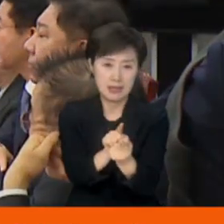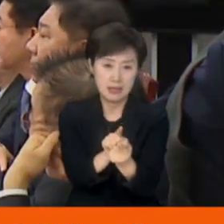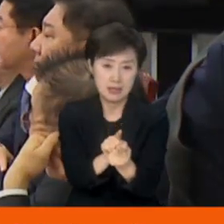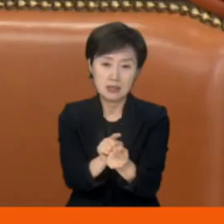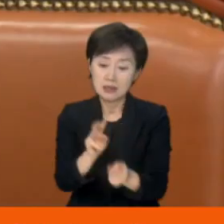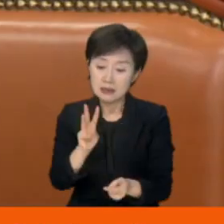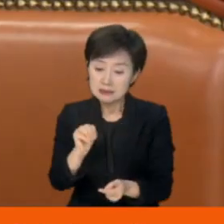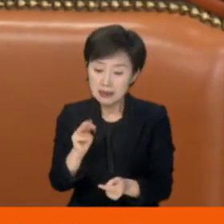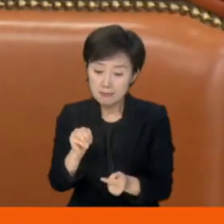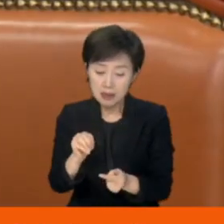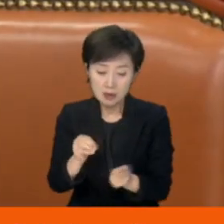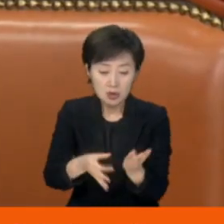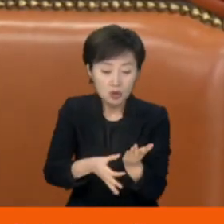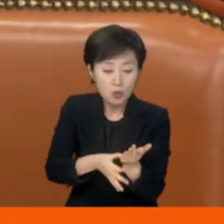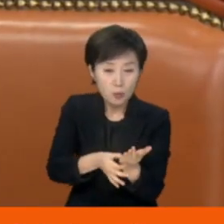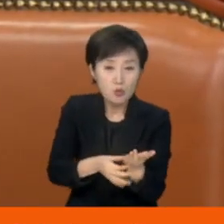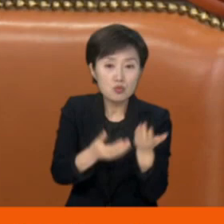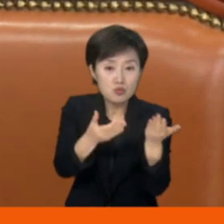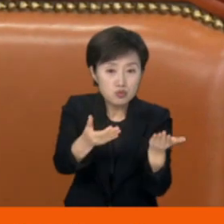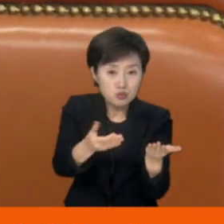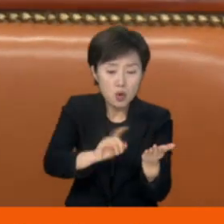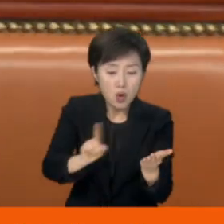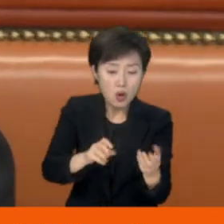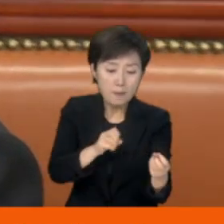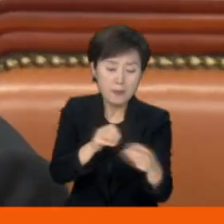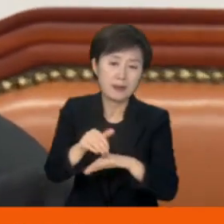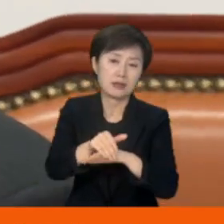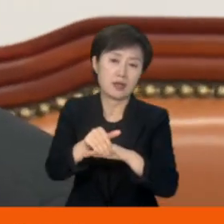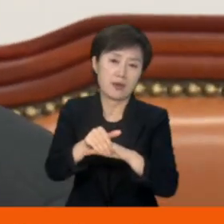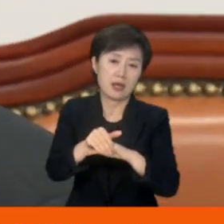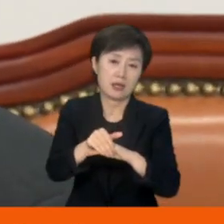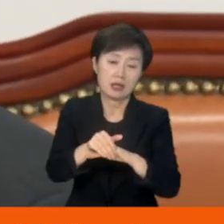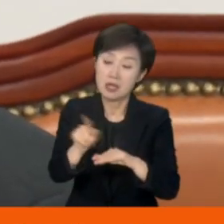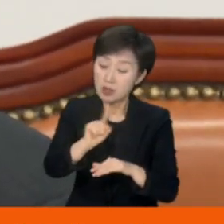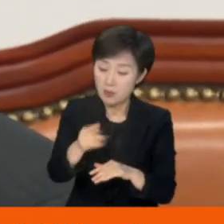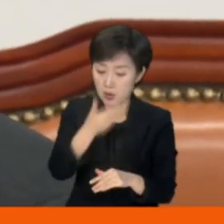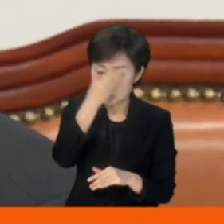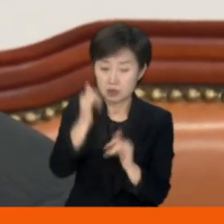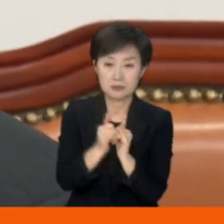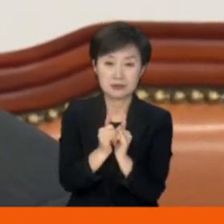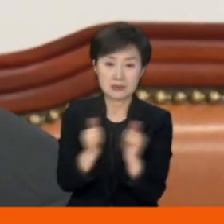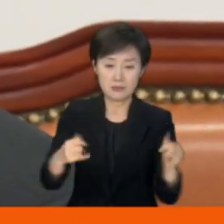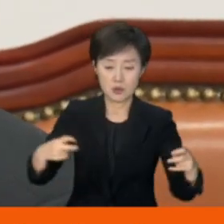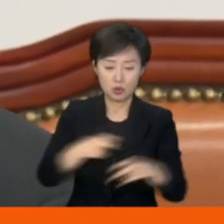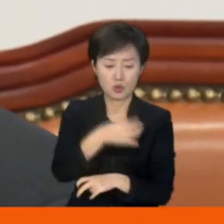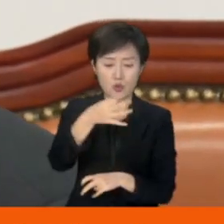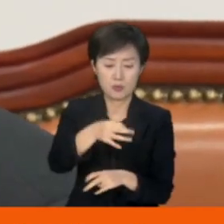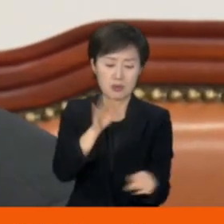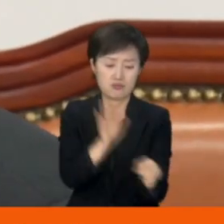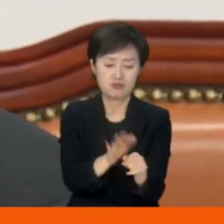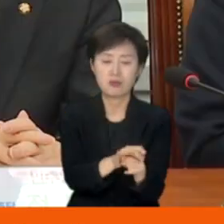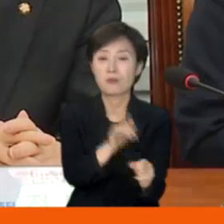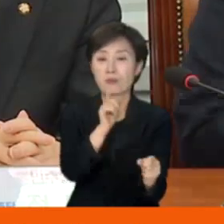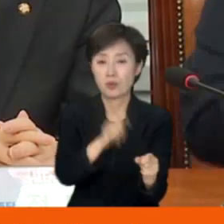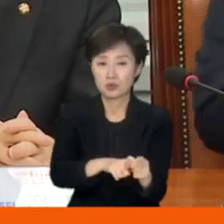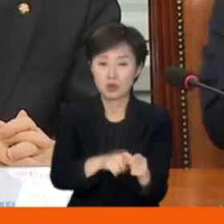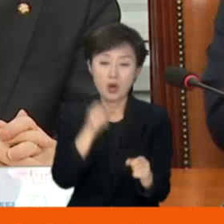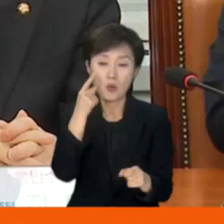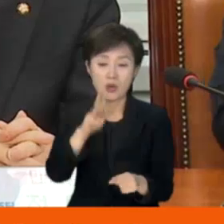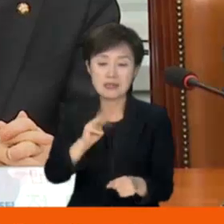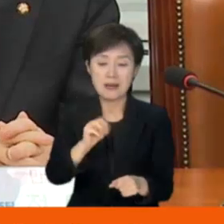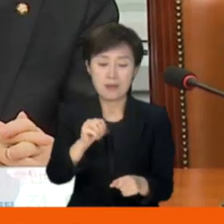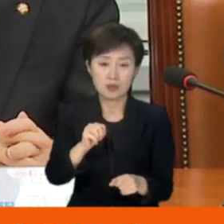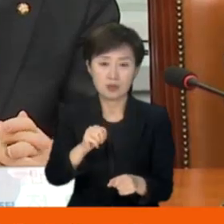3만 원 청년 패스 정책 간담회를 여는데요. 청년 패스는 청년층 교통비 부담을 덜기 위해 월 3만